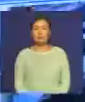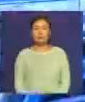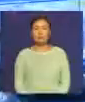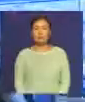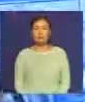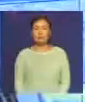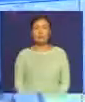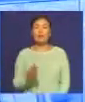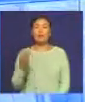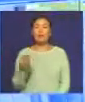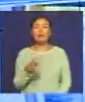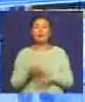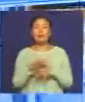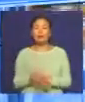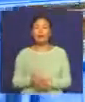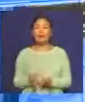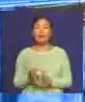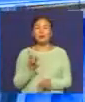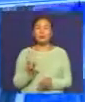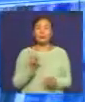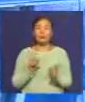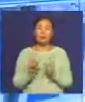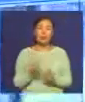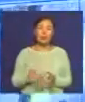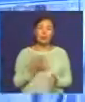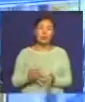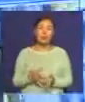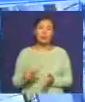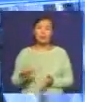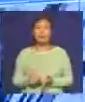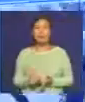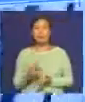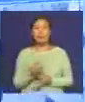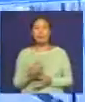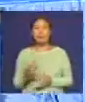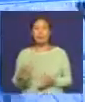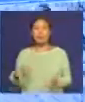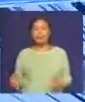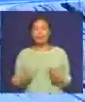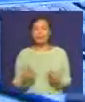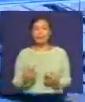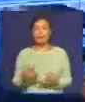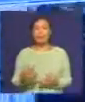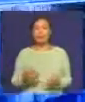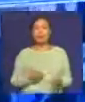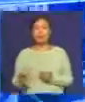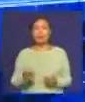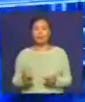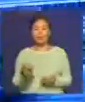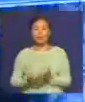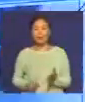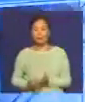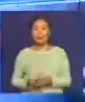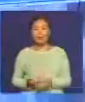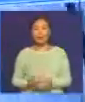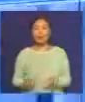в актау прошла очередная сессия городского маслихата участие приняли представители общественного совета и руководитель управления в ходе